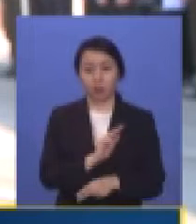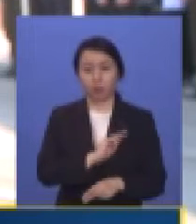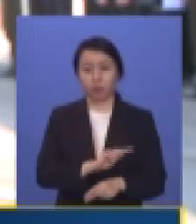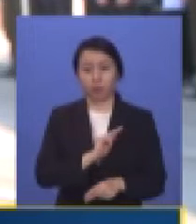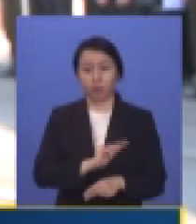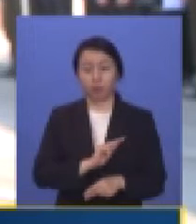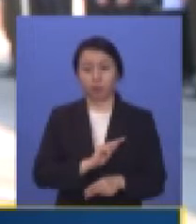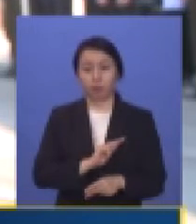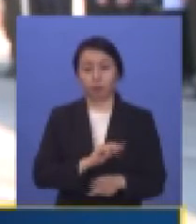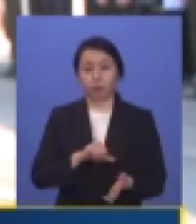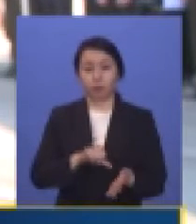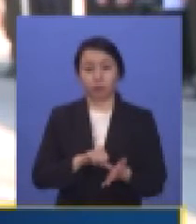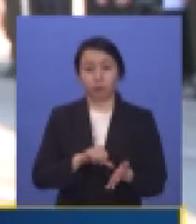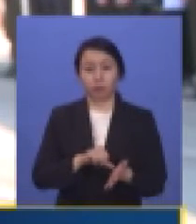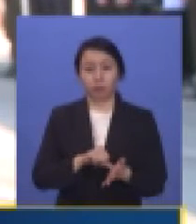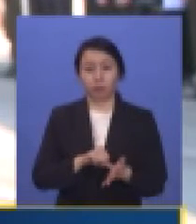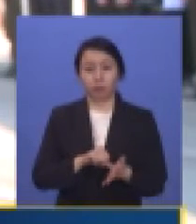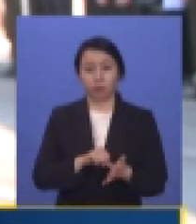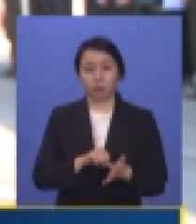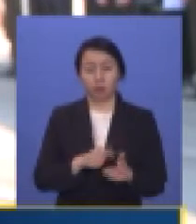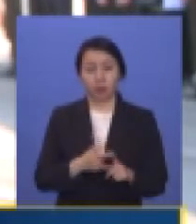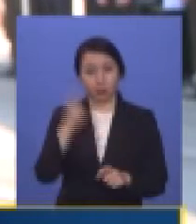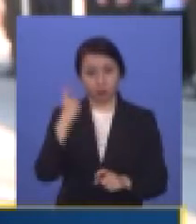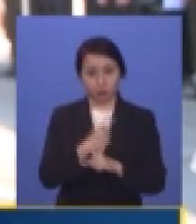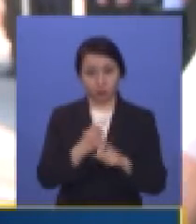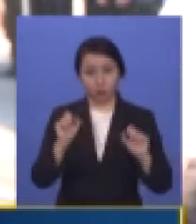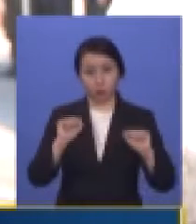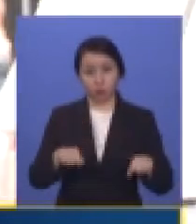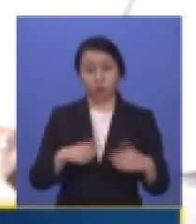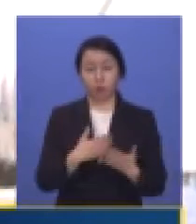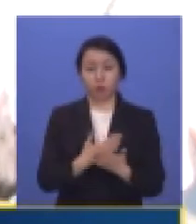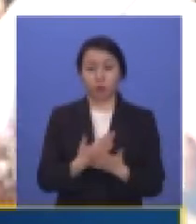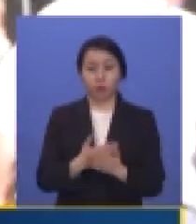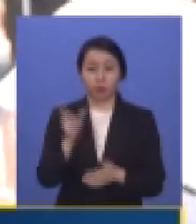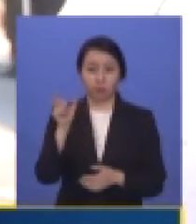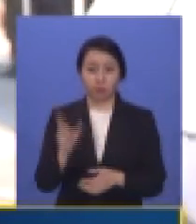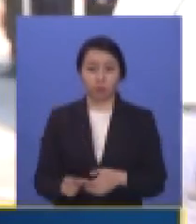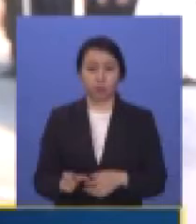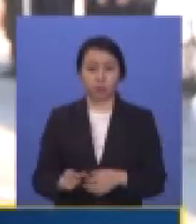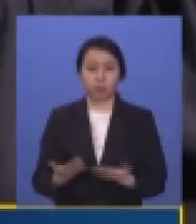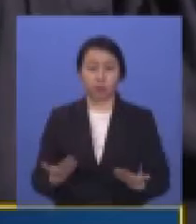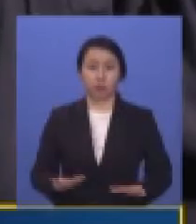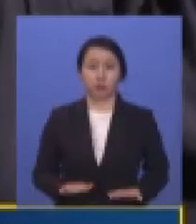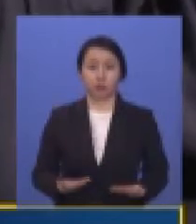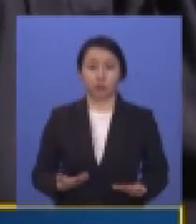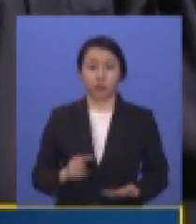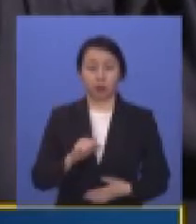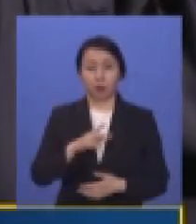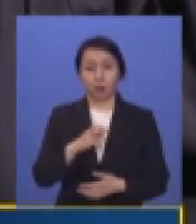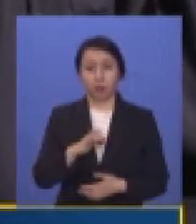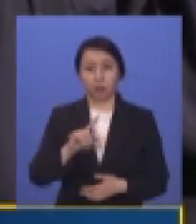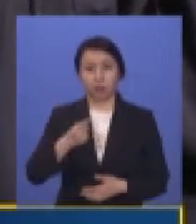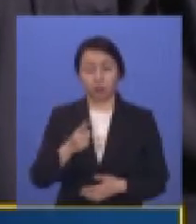при чрезвычайных ситуациях. Данные навыки могут пригодиться и в гражданской, повседневной жизни, деятельности. Алибек